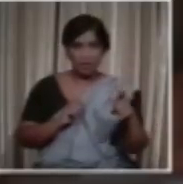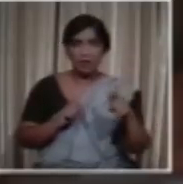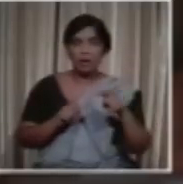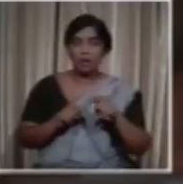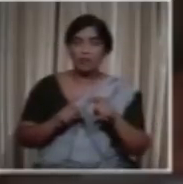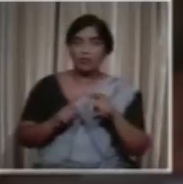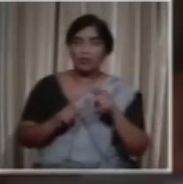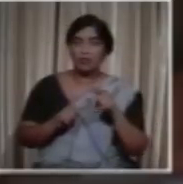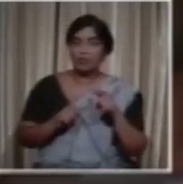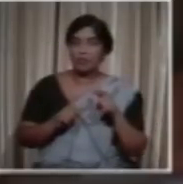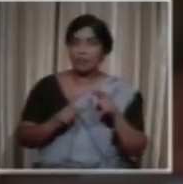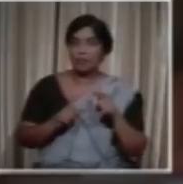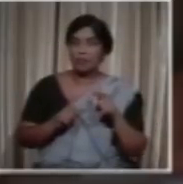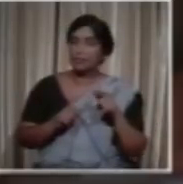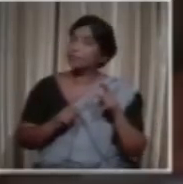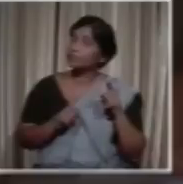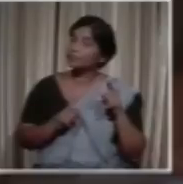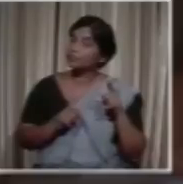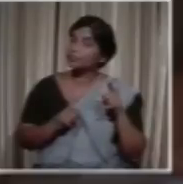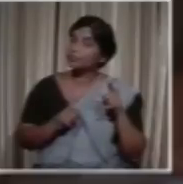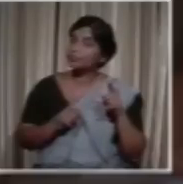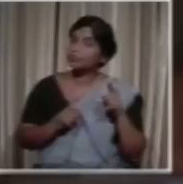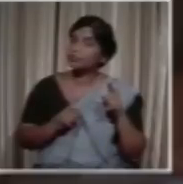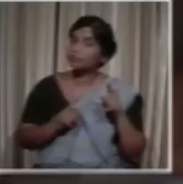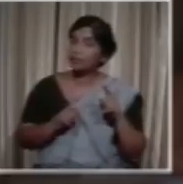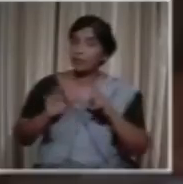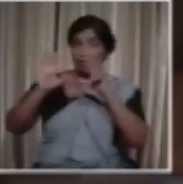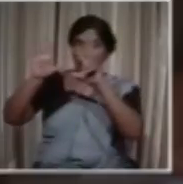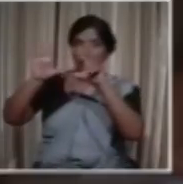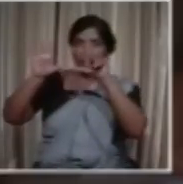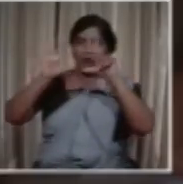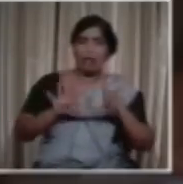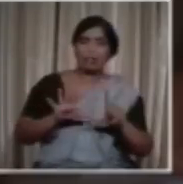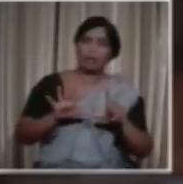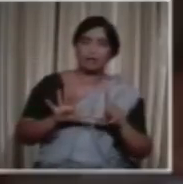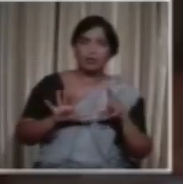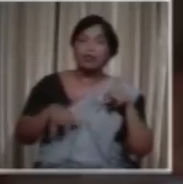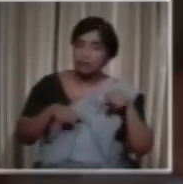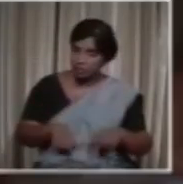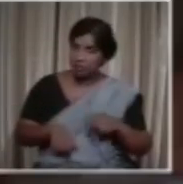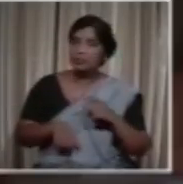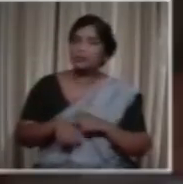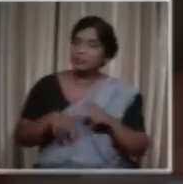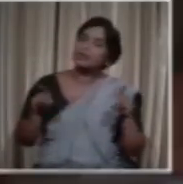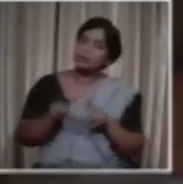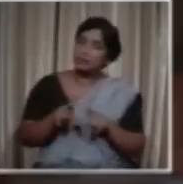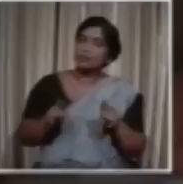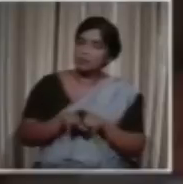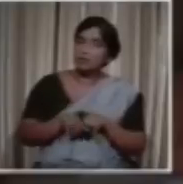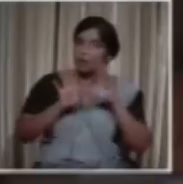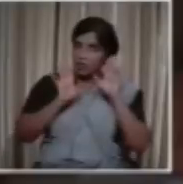තියෙන බැංක රිසර්ව් ටික 7ට අඩු වුණා. ඉතින් මේ කාලෙත් එහා සමානයි.